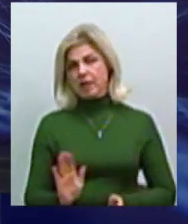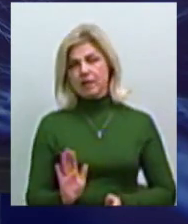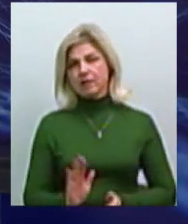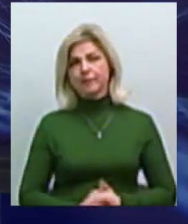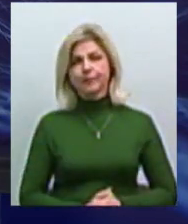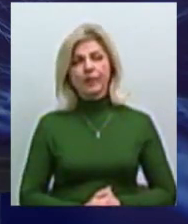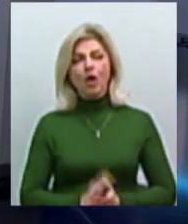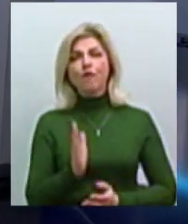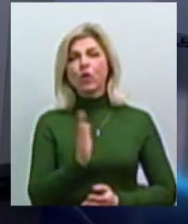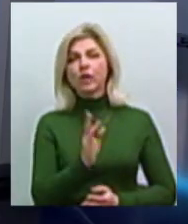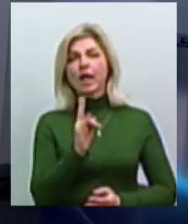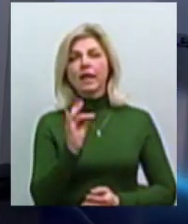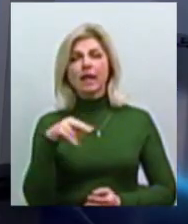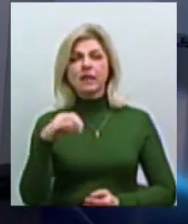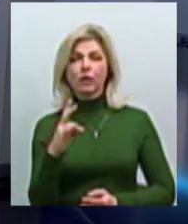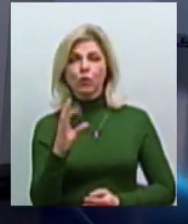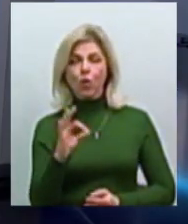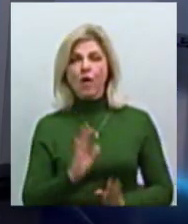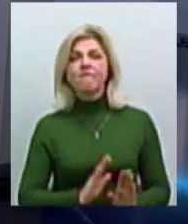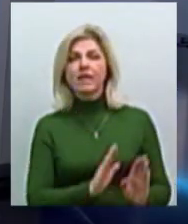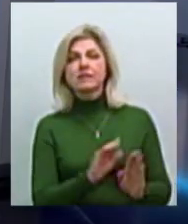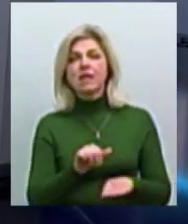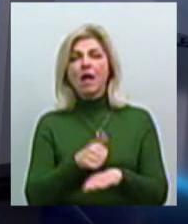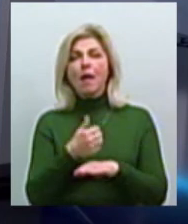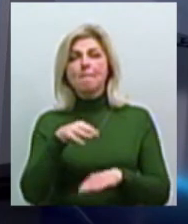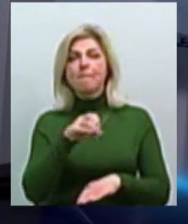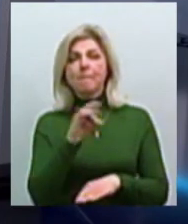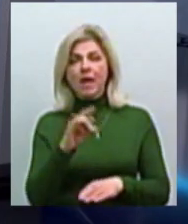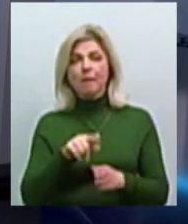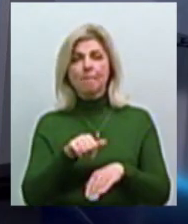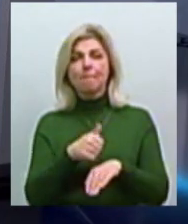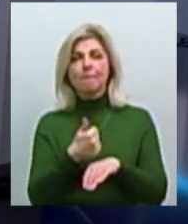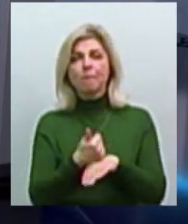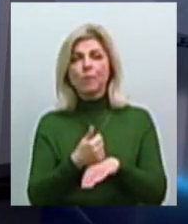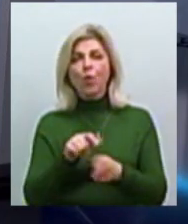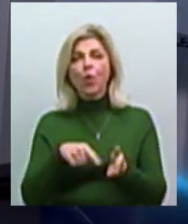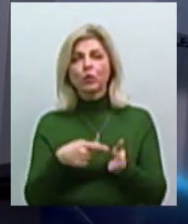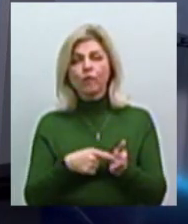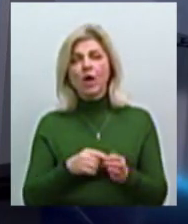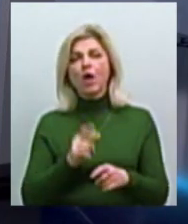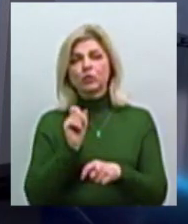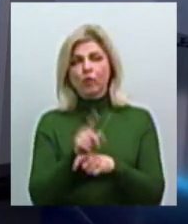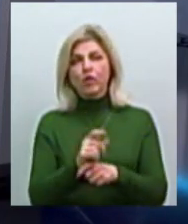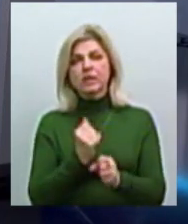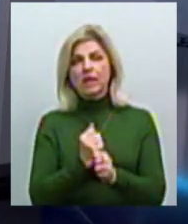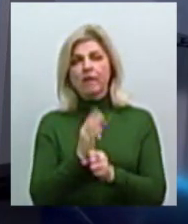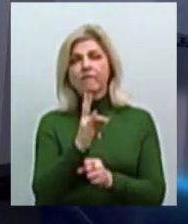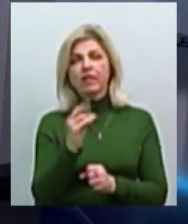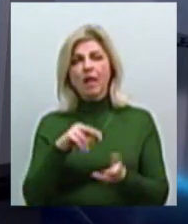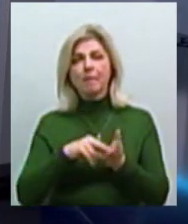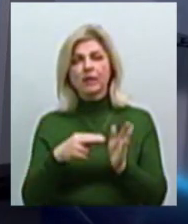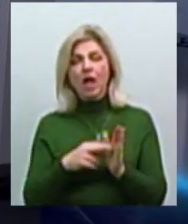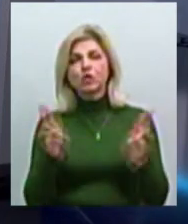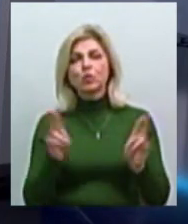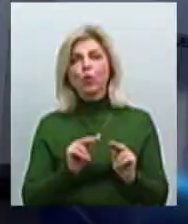Володимир Криленко, перший віце-мер Миколаївського міського голови, доручив провести позапланові інструктажі з правил